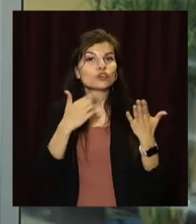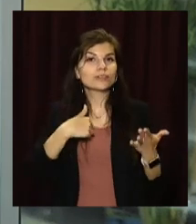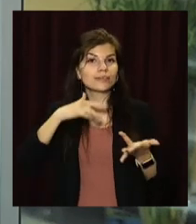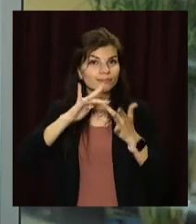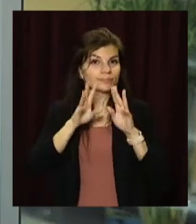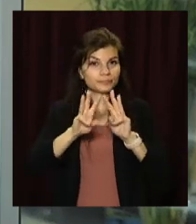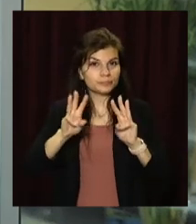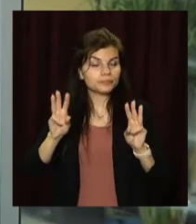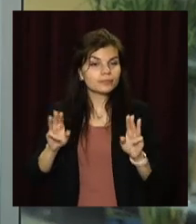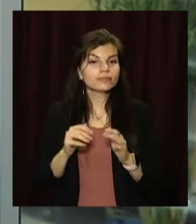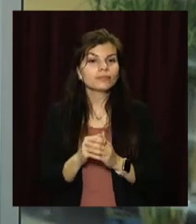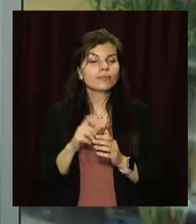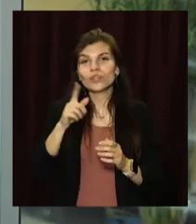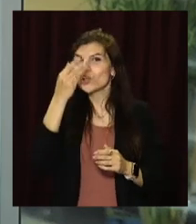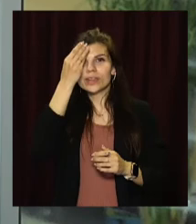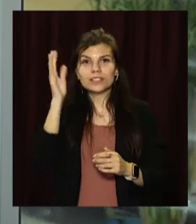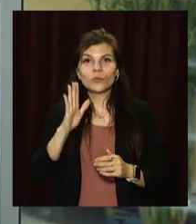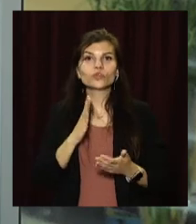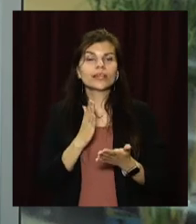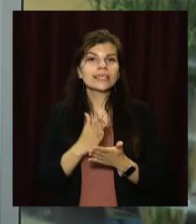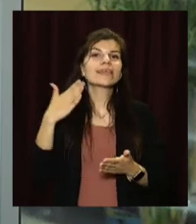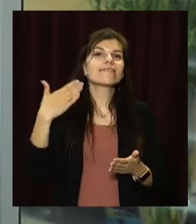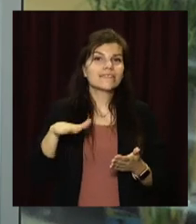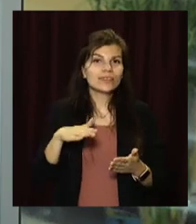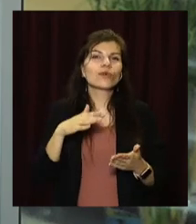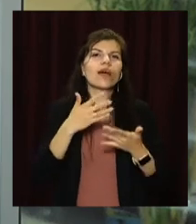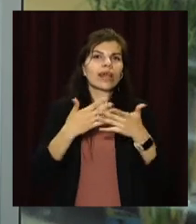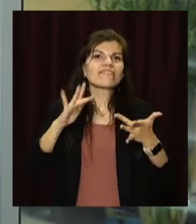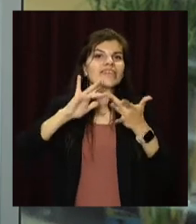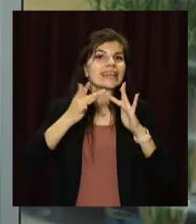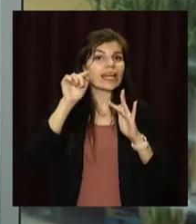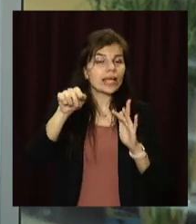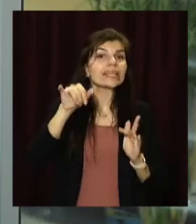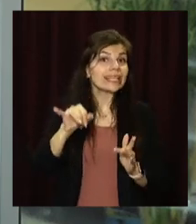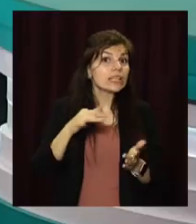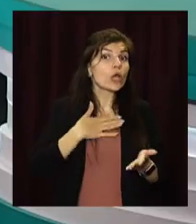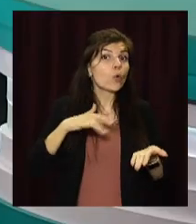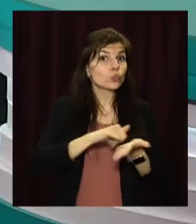сайті opentv.media. Не забувайте і про сюжети в соціальних мережах та на нашому